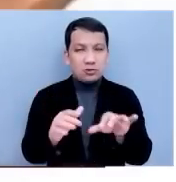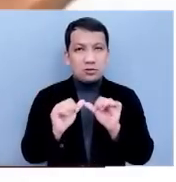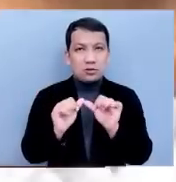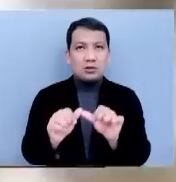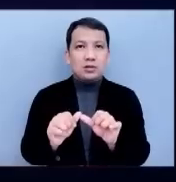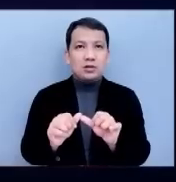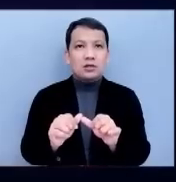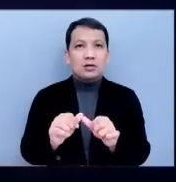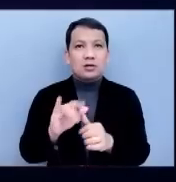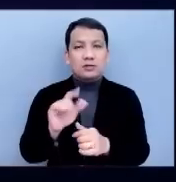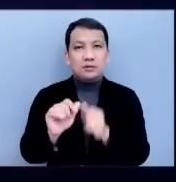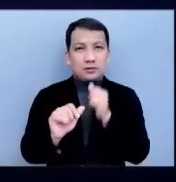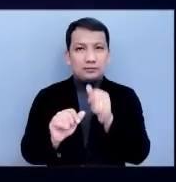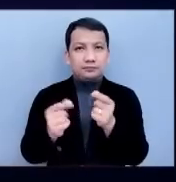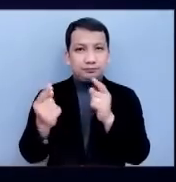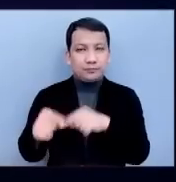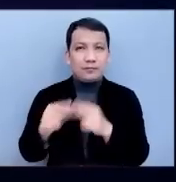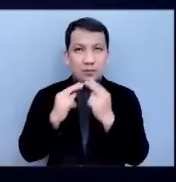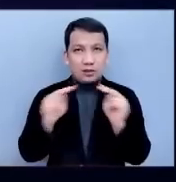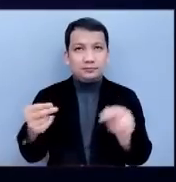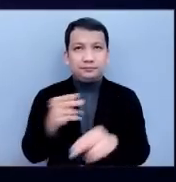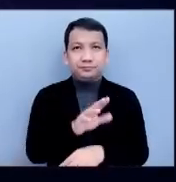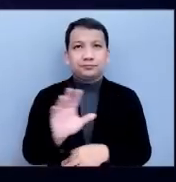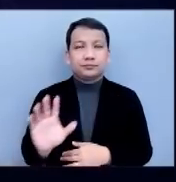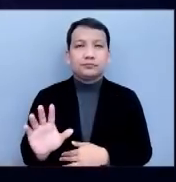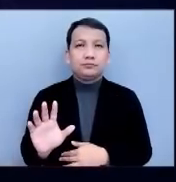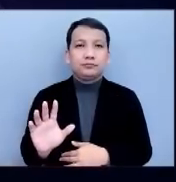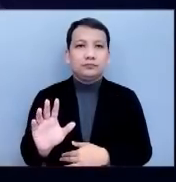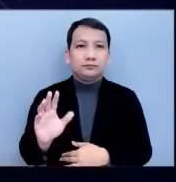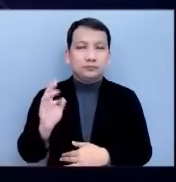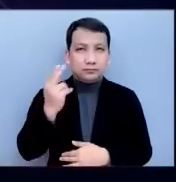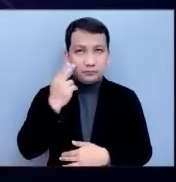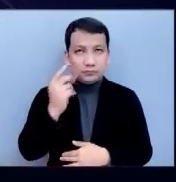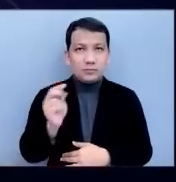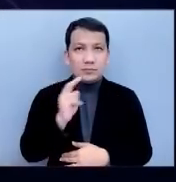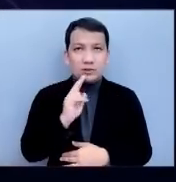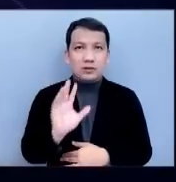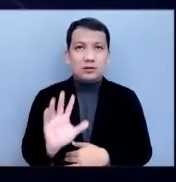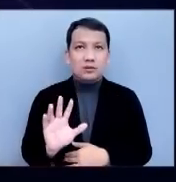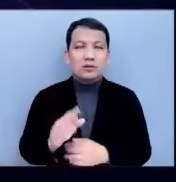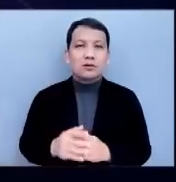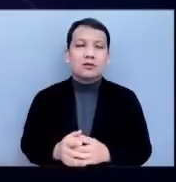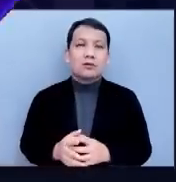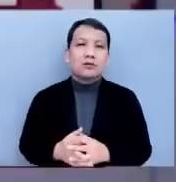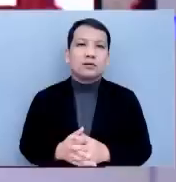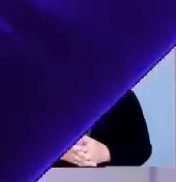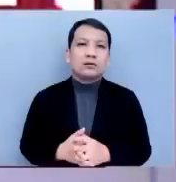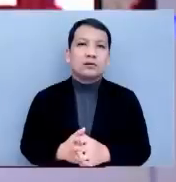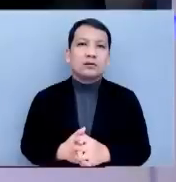case. Nagbabalita mula sa frontline, Hannibal Talete. News 5.